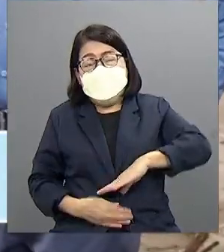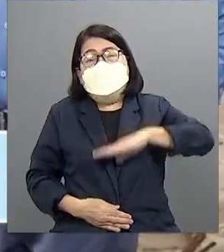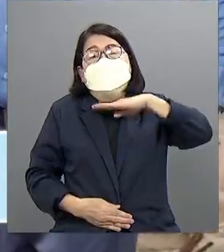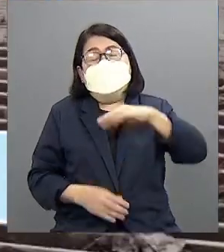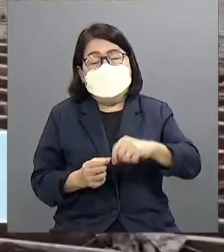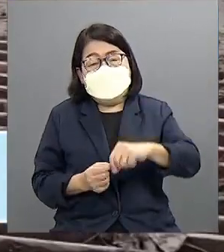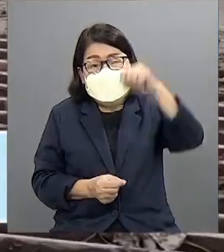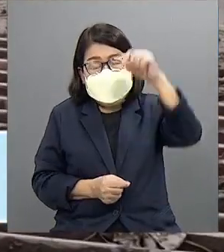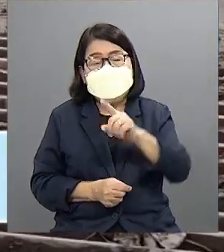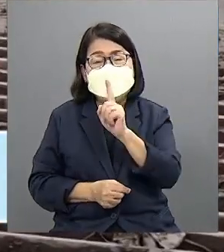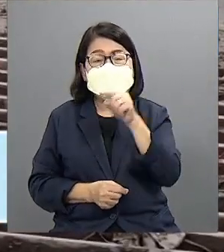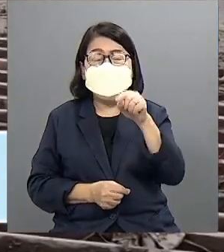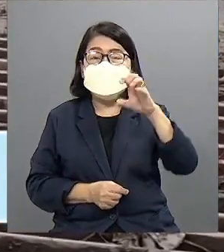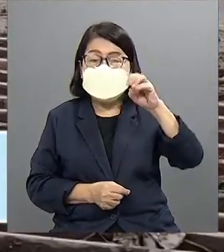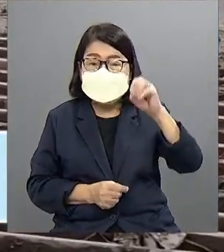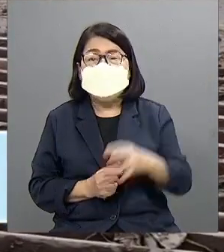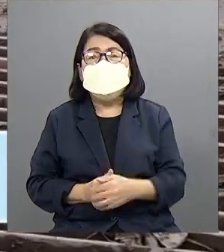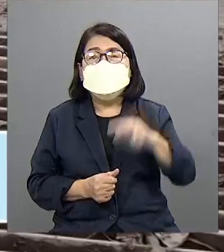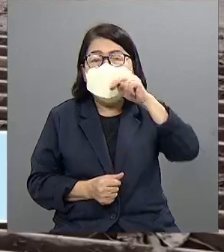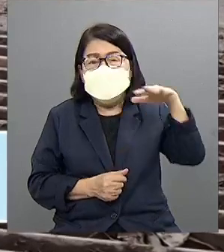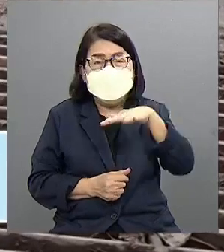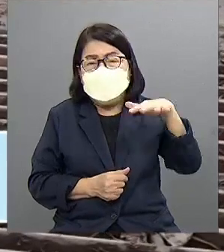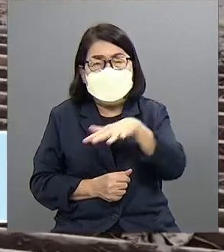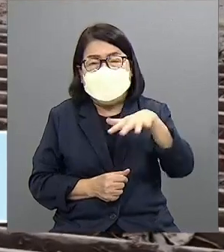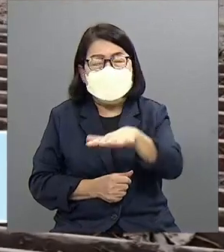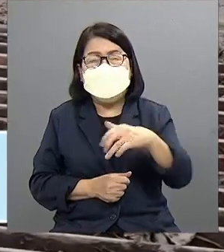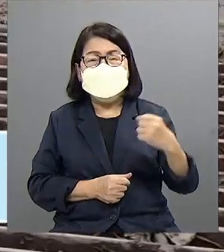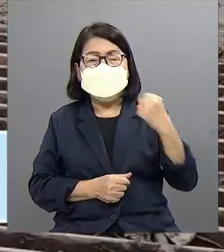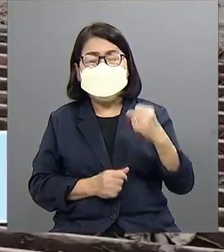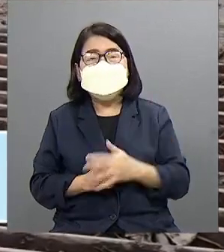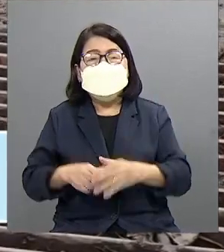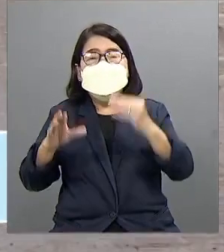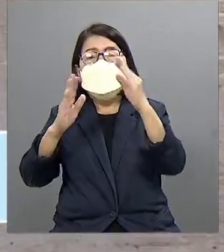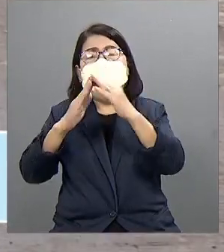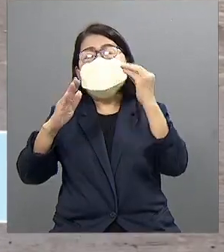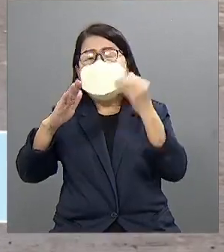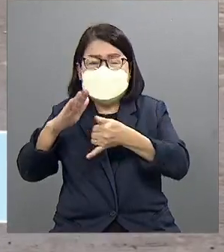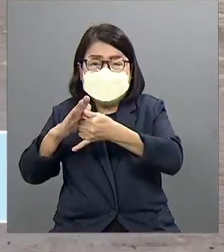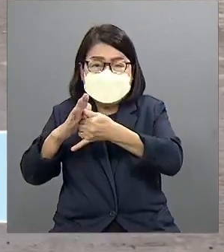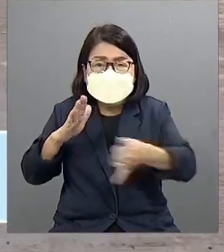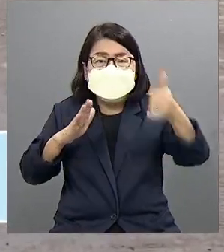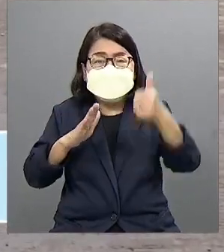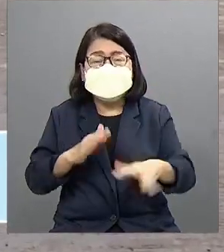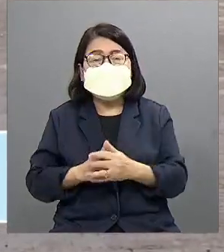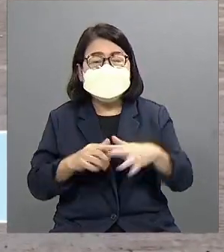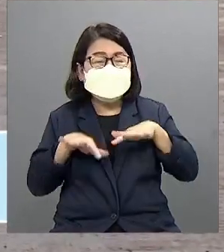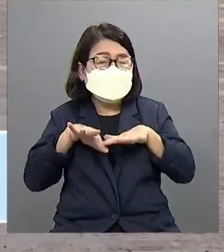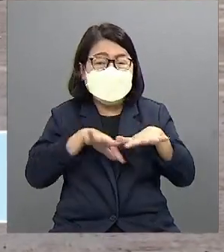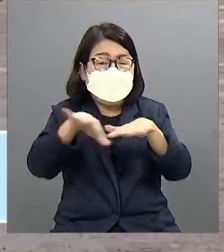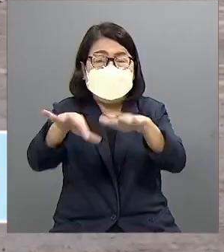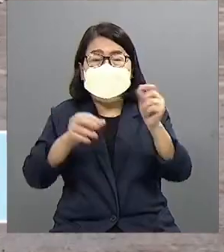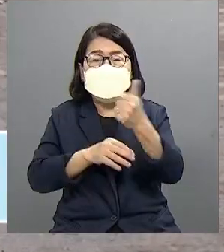อ้แล้วก็กระแสน้ำไหลแรงเลยนะคะชาวบ้านออกจากบ้านเรือนกันไม่ได้เนื่องจากน้ำหลากมาอย่างรวดเร็วตั้งตัว